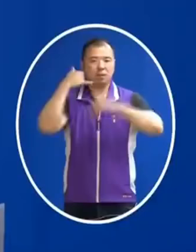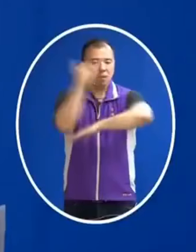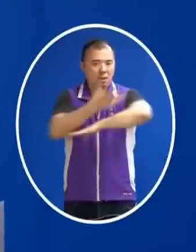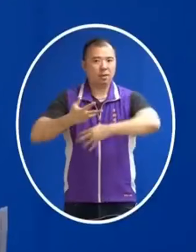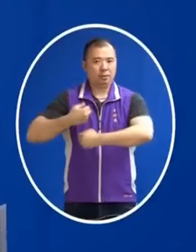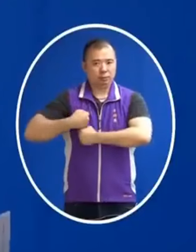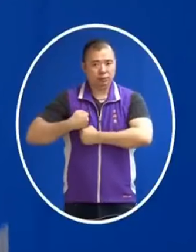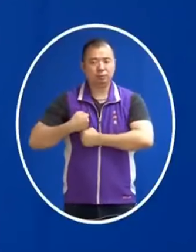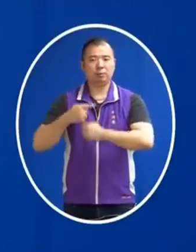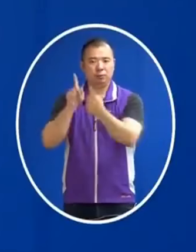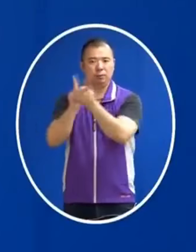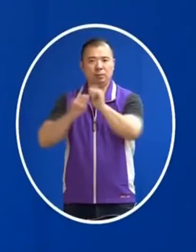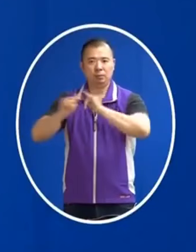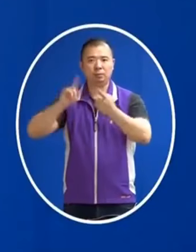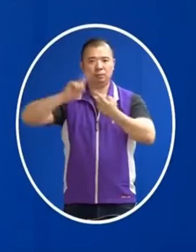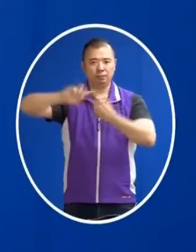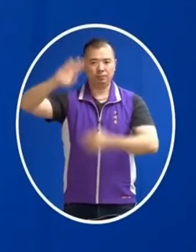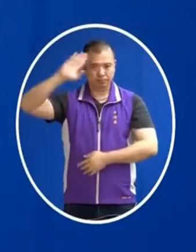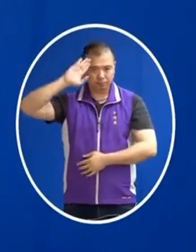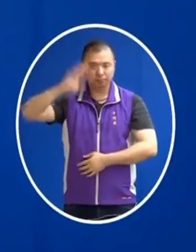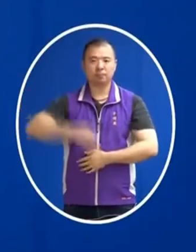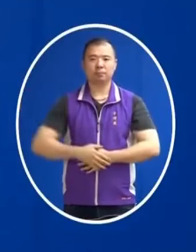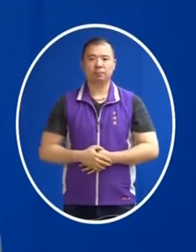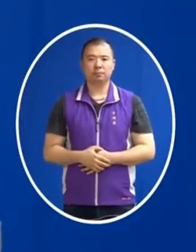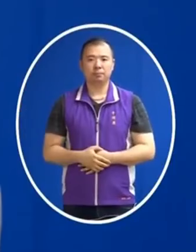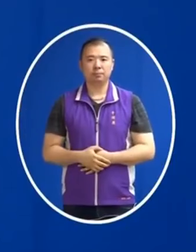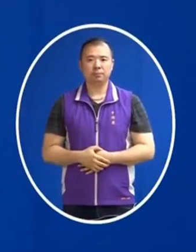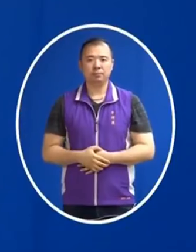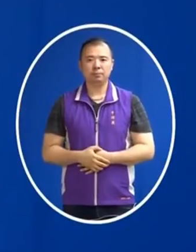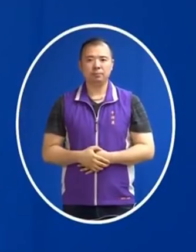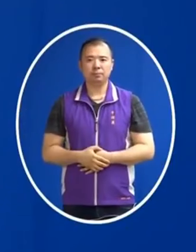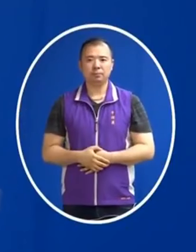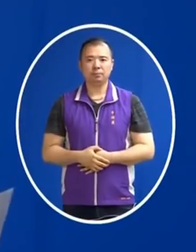海軍副司令梅家樹對於冇做好防疫工作，鞠躬道歉。